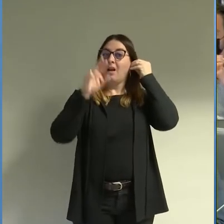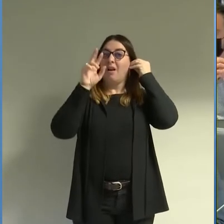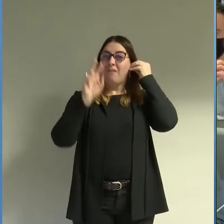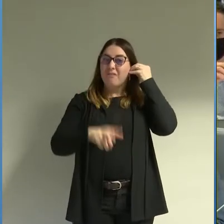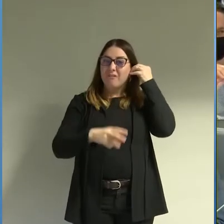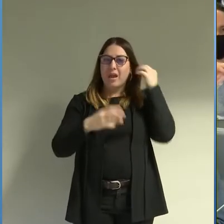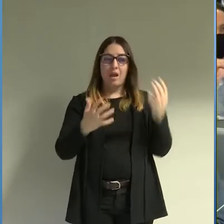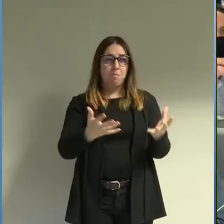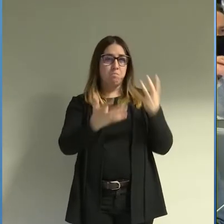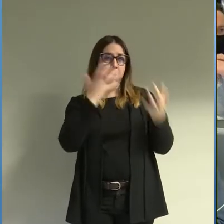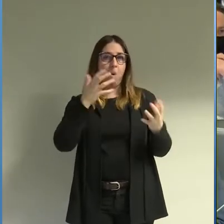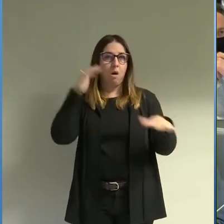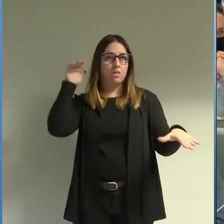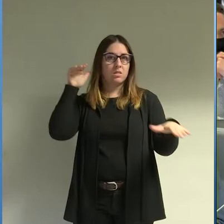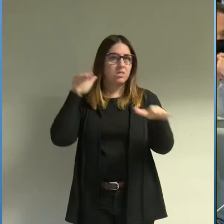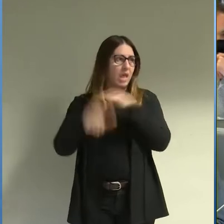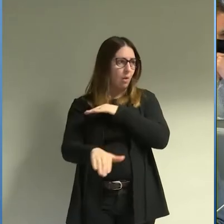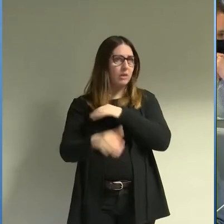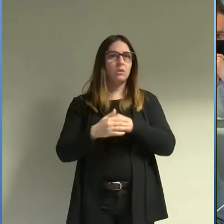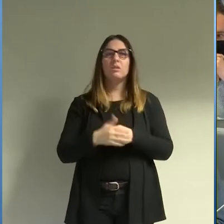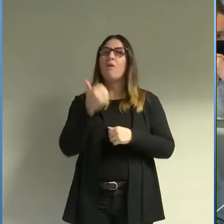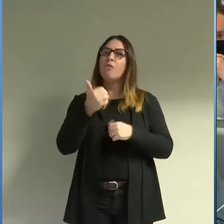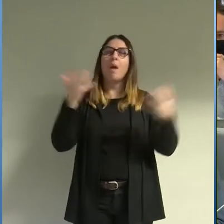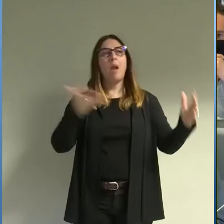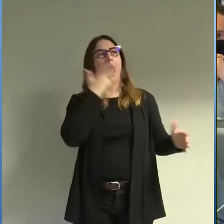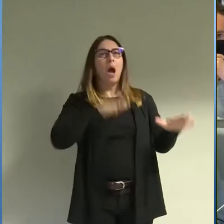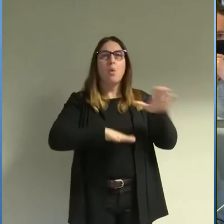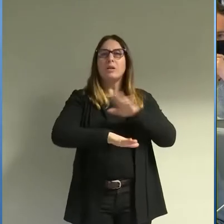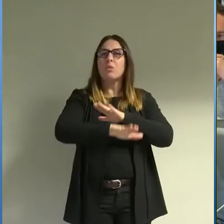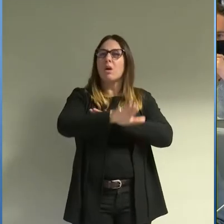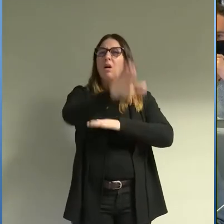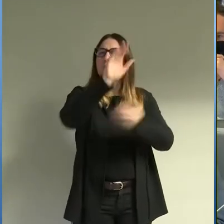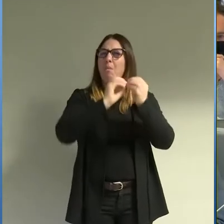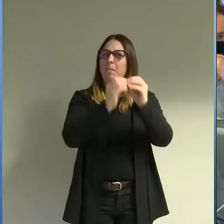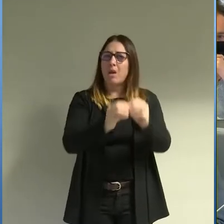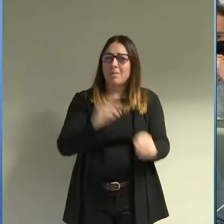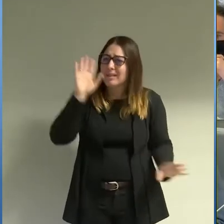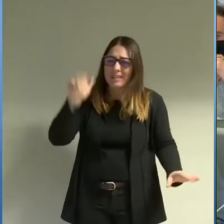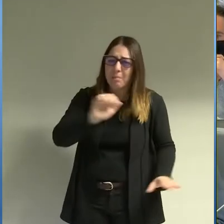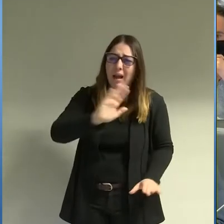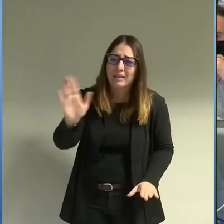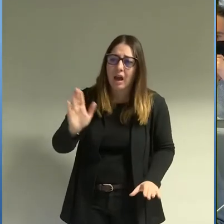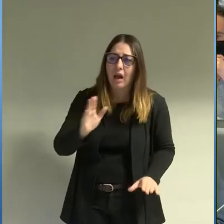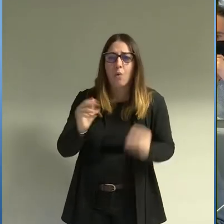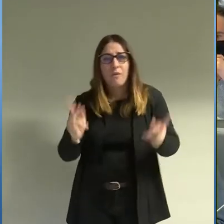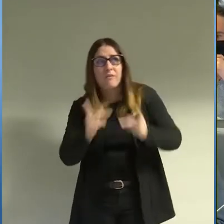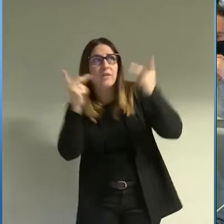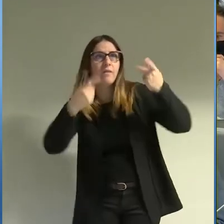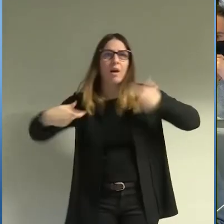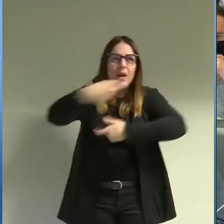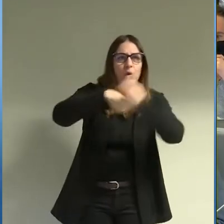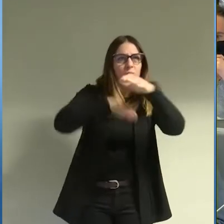la décroissance vous parlez de la croissance comme si c'était le problème le problème n'est pas la croissance ou la dynamique économique